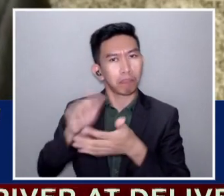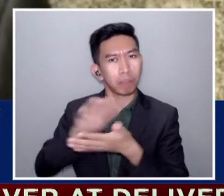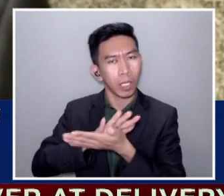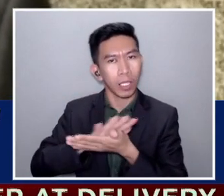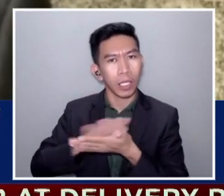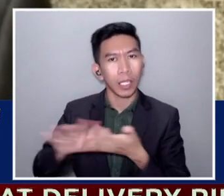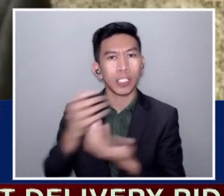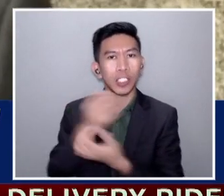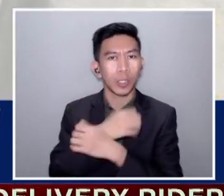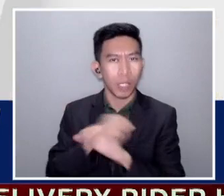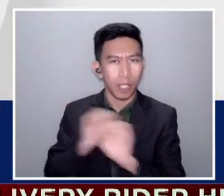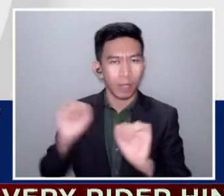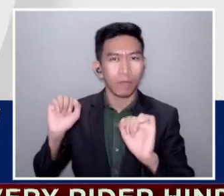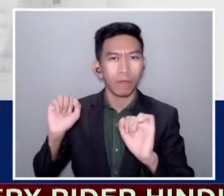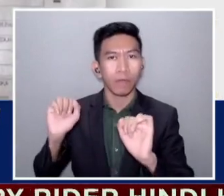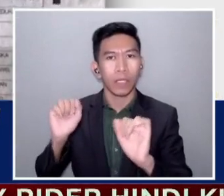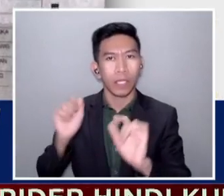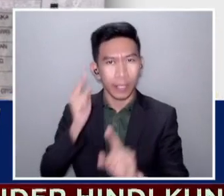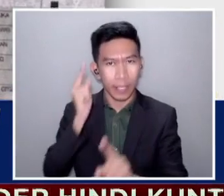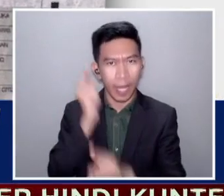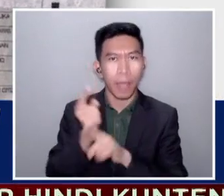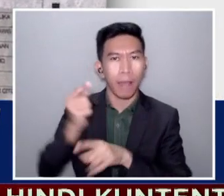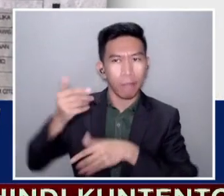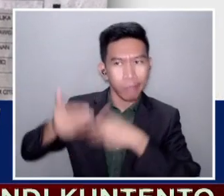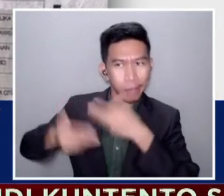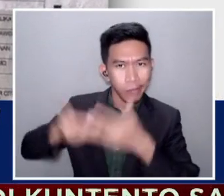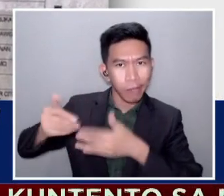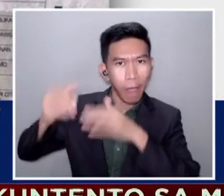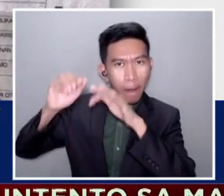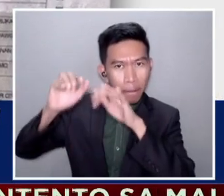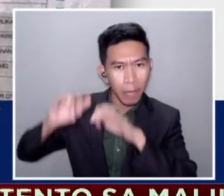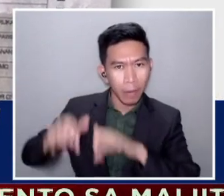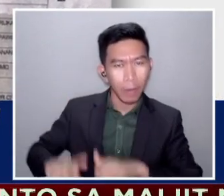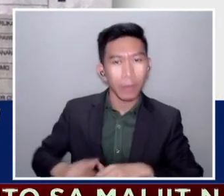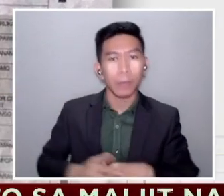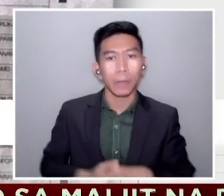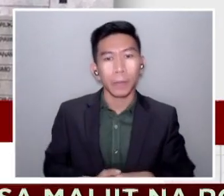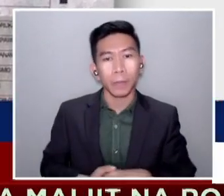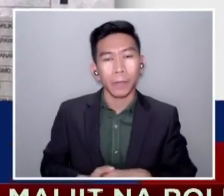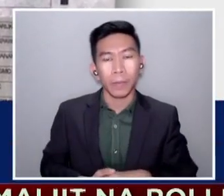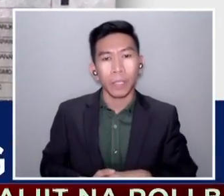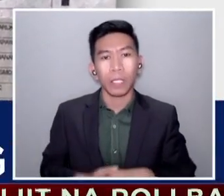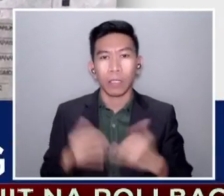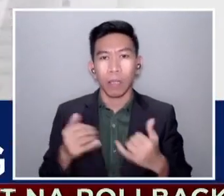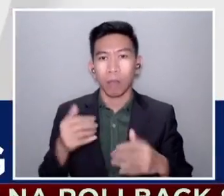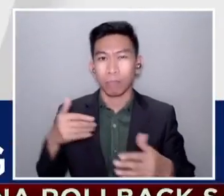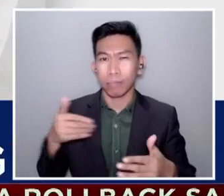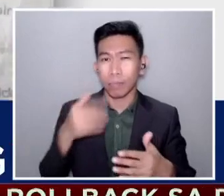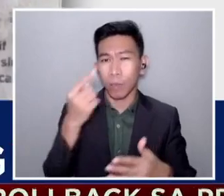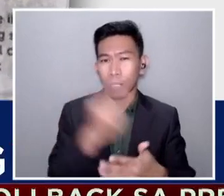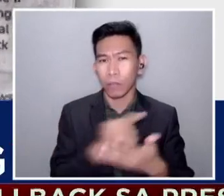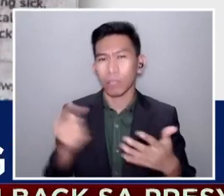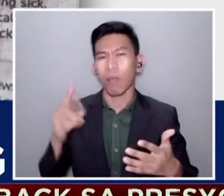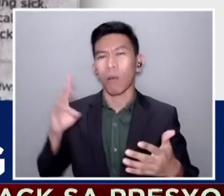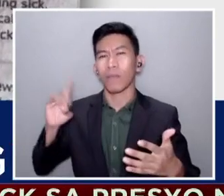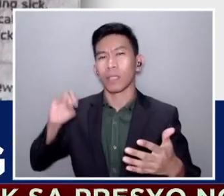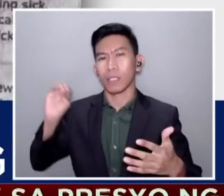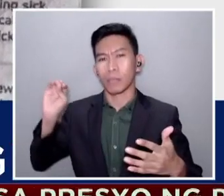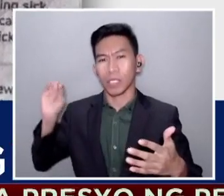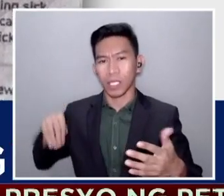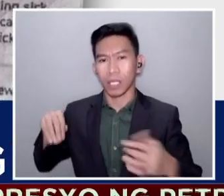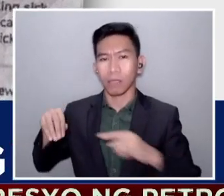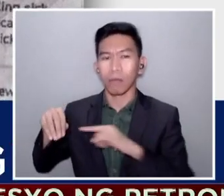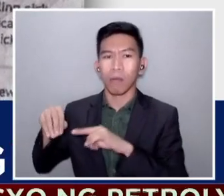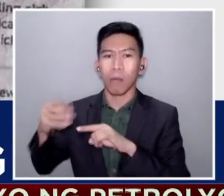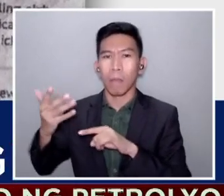and accurately. Isang linggo bago maghalalan, 70% pa lang ng mga voters information sheet na gabay ng mga botante saan